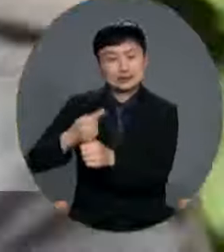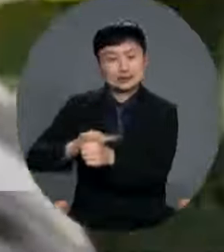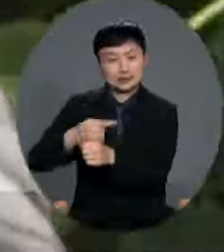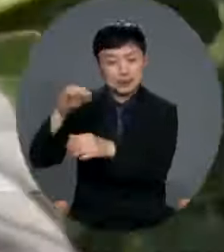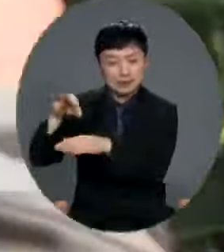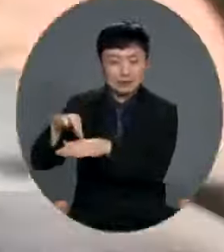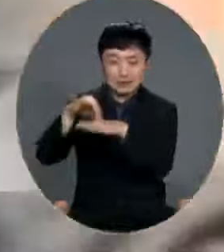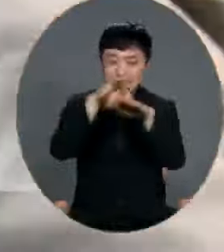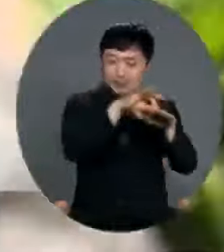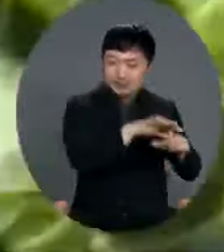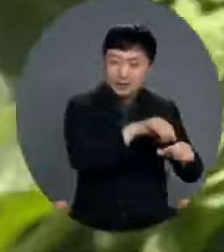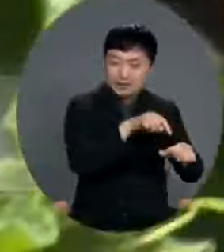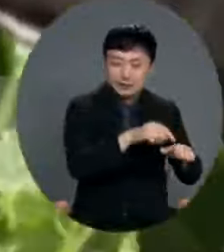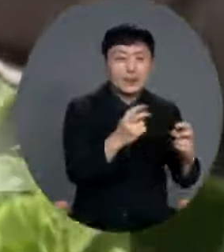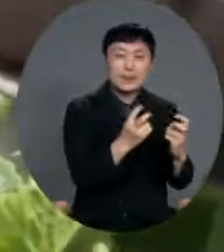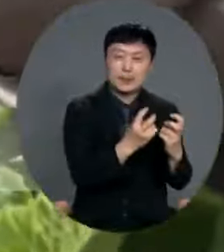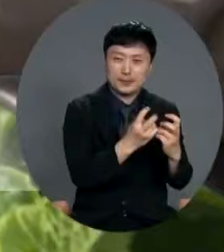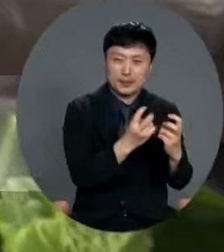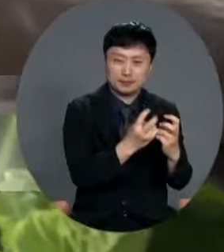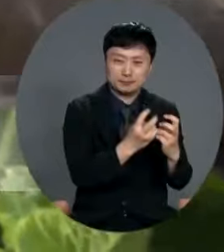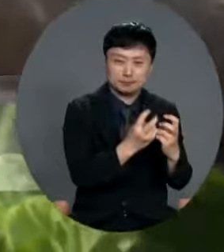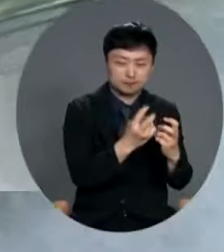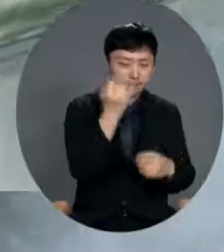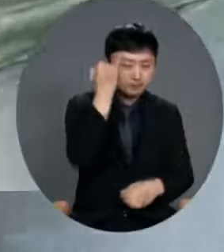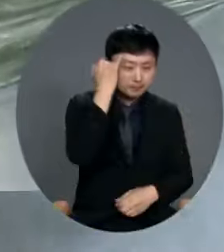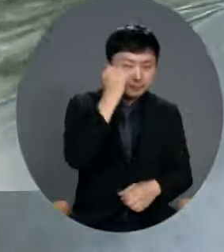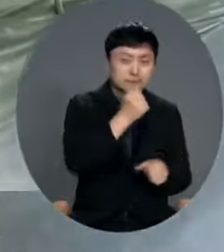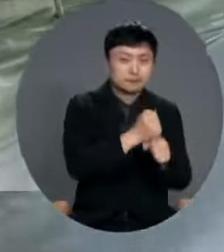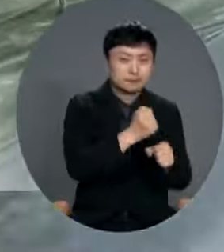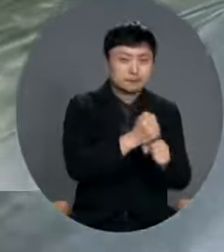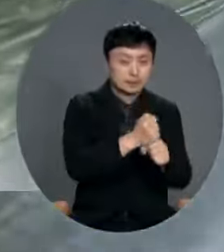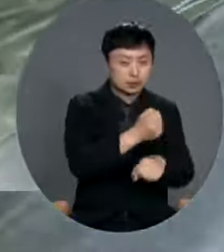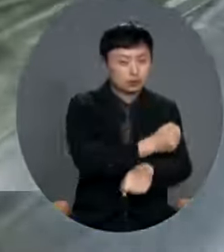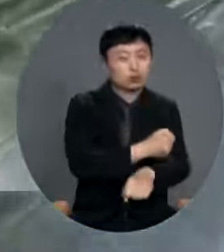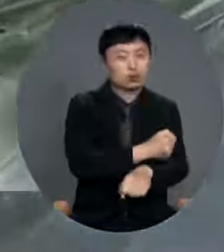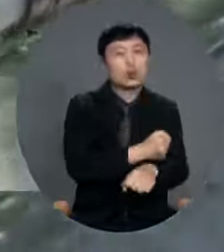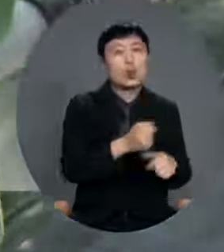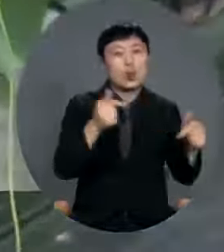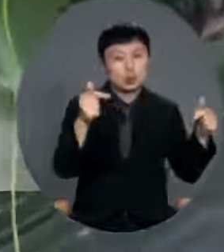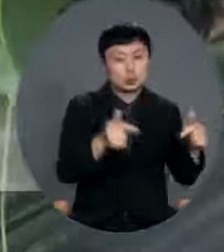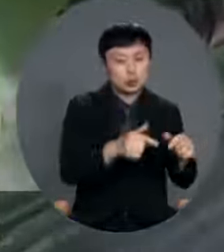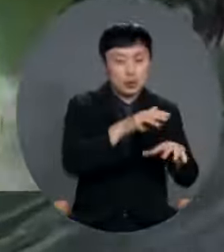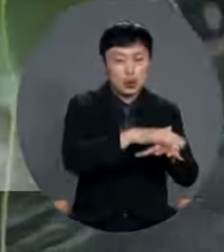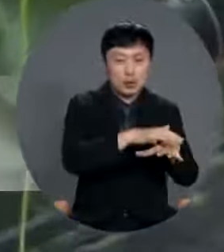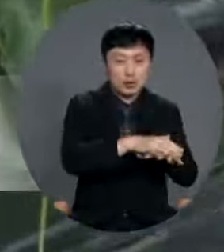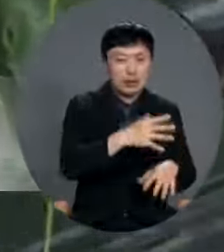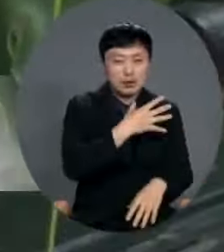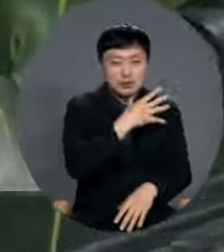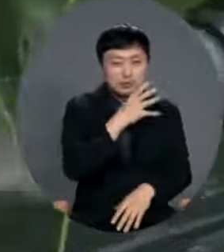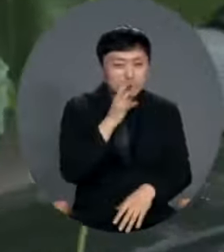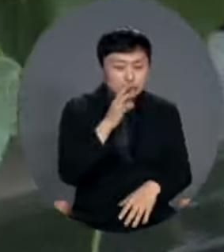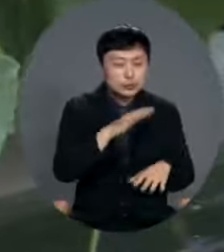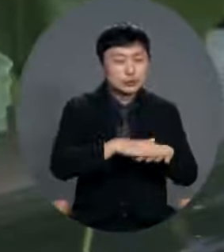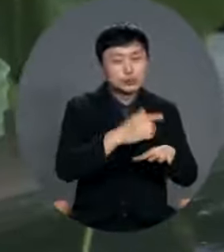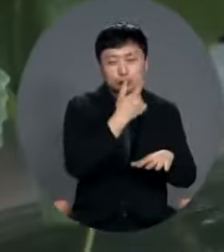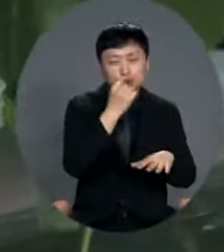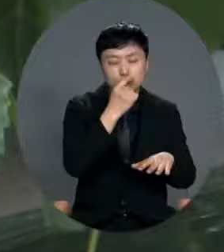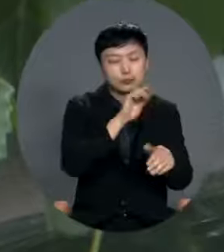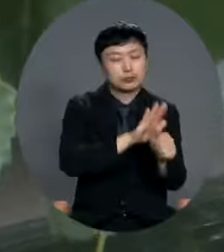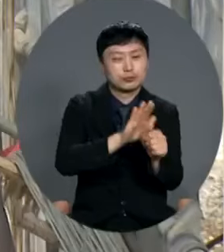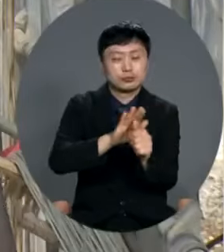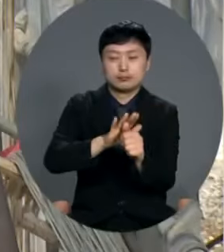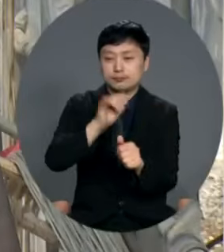적용하는 하향식 수직 재배 기술을 개발해 노동력을 크게 줄여 농촌 고령화에 대비한다는